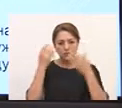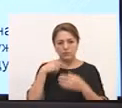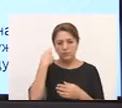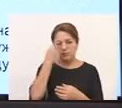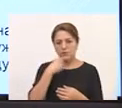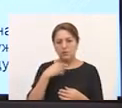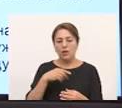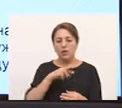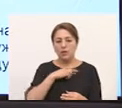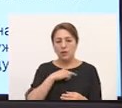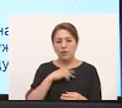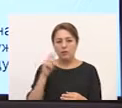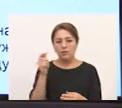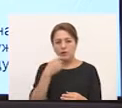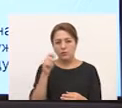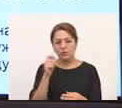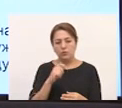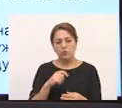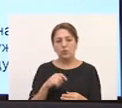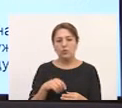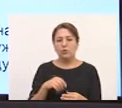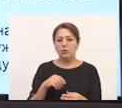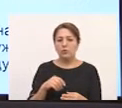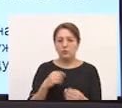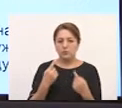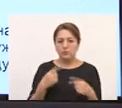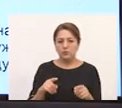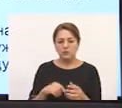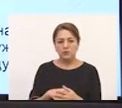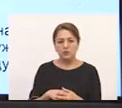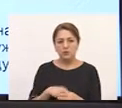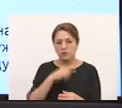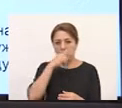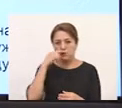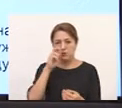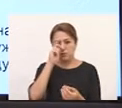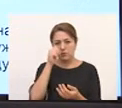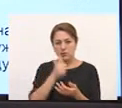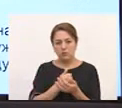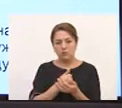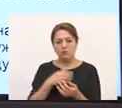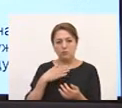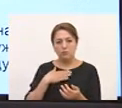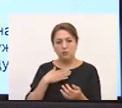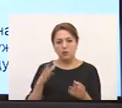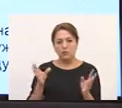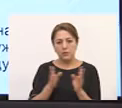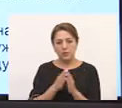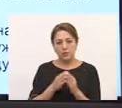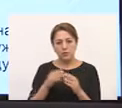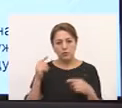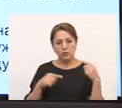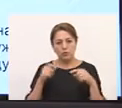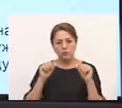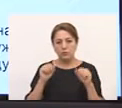хоть куда». «Как ты думаешь, прусский король мог бы со мной тягаться?» Хвастливость